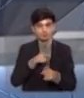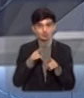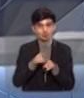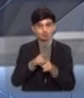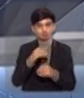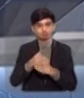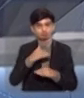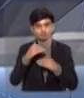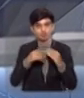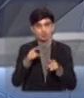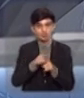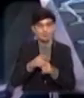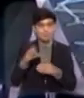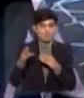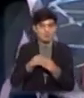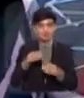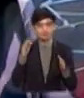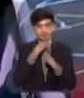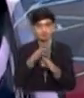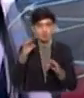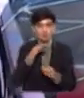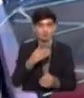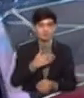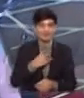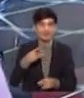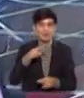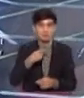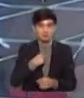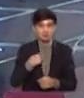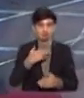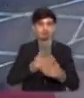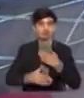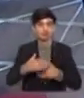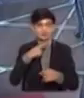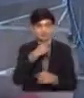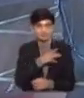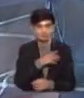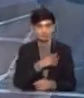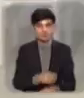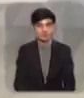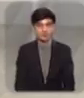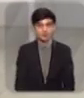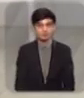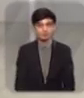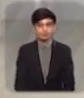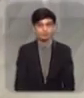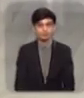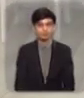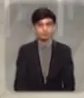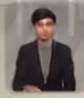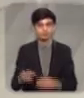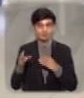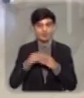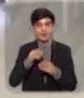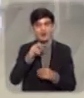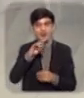тұрған бұндай орындаушылармен бірге ән шырқау мен үшін үлкен бақыт, дейді Берік Абитов. Қайрат Нұртаспен